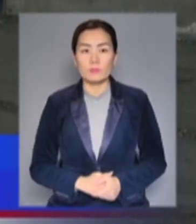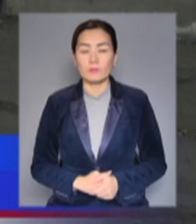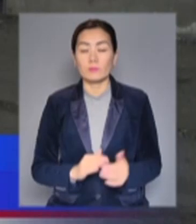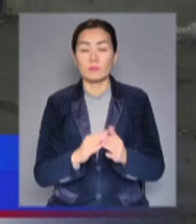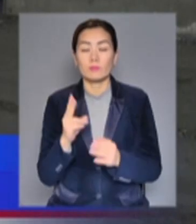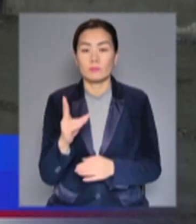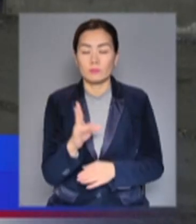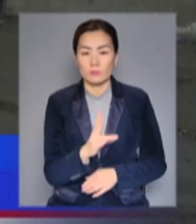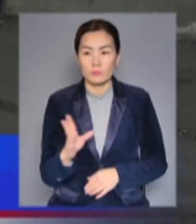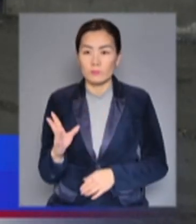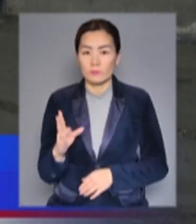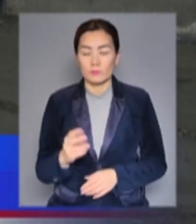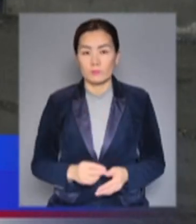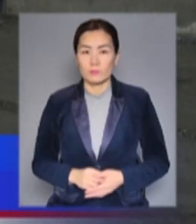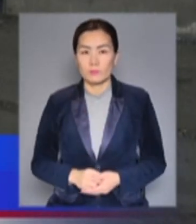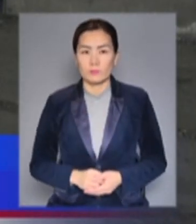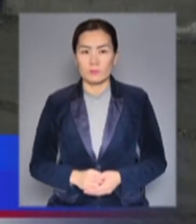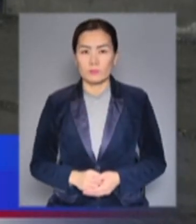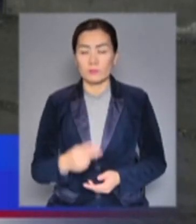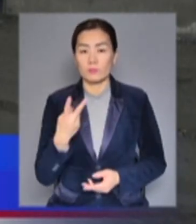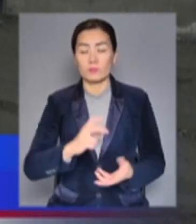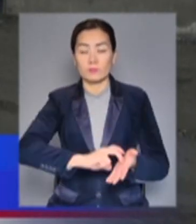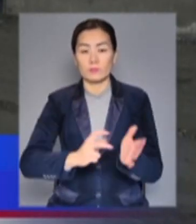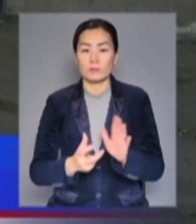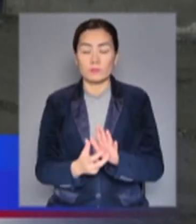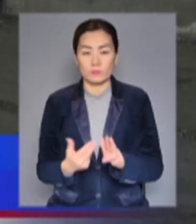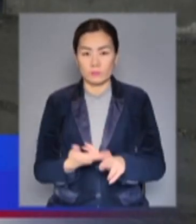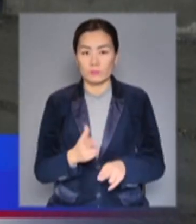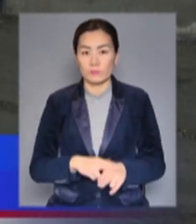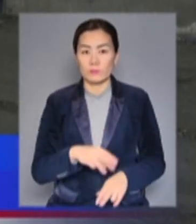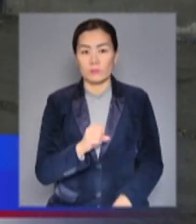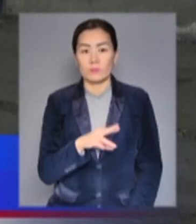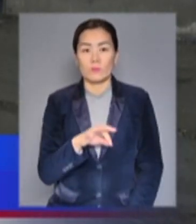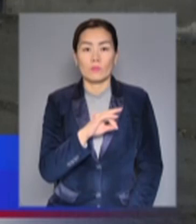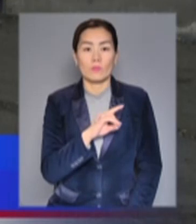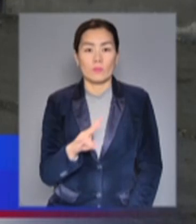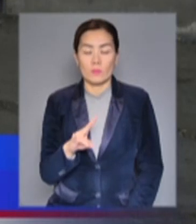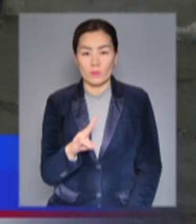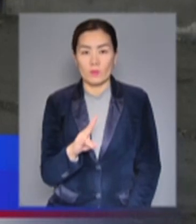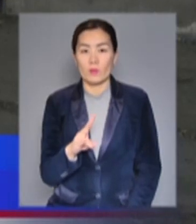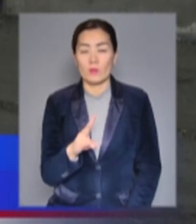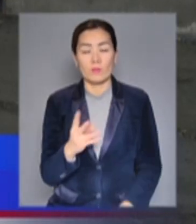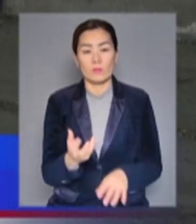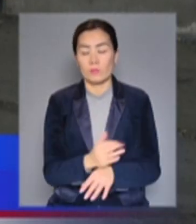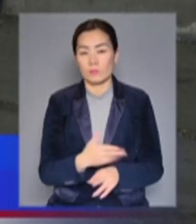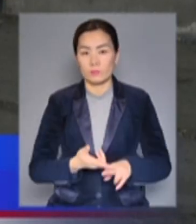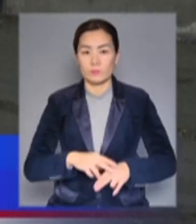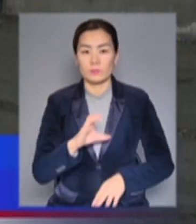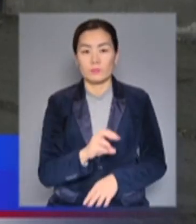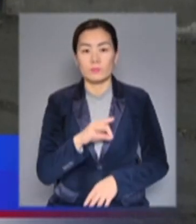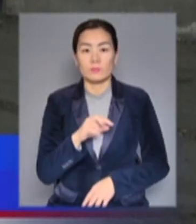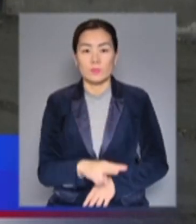тұрғынның пәтері екі бөлмелі болған соң модерннан пәтер жетіспей қалды. Сол себепті